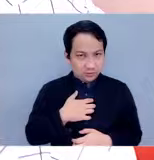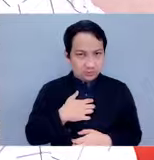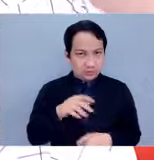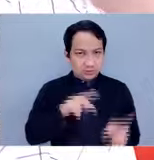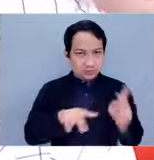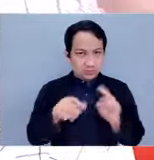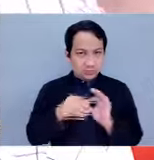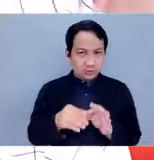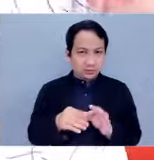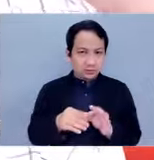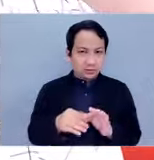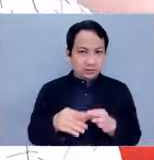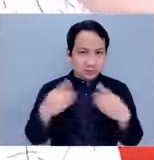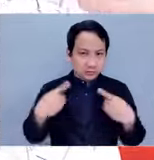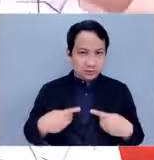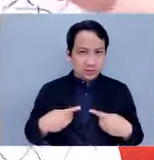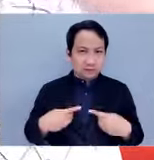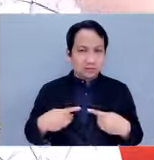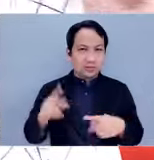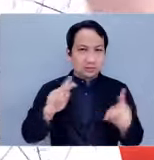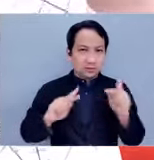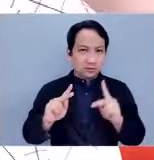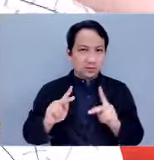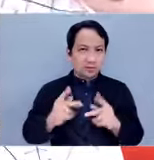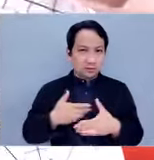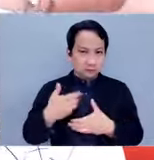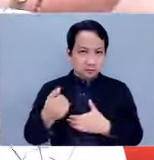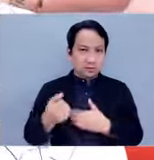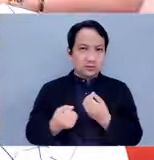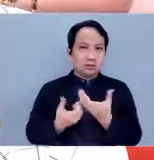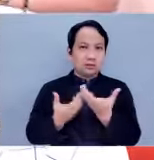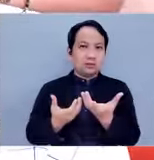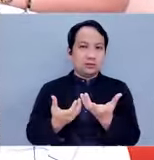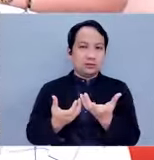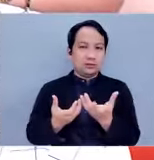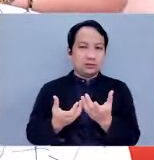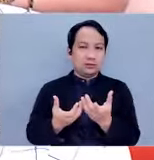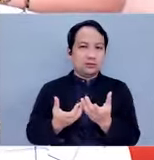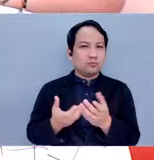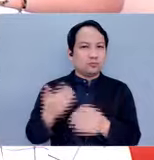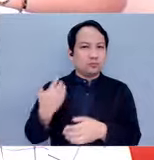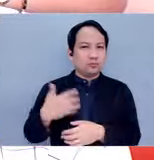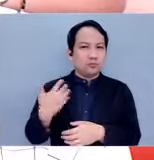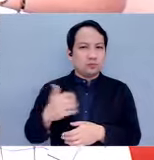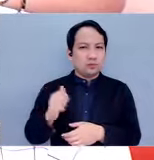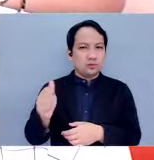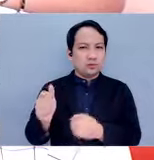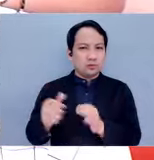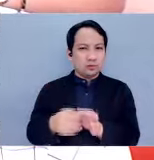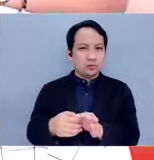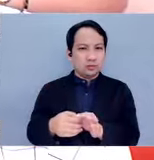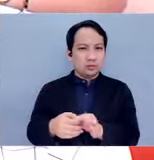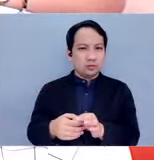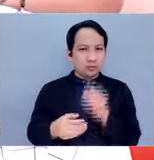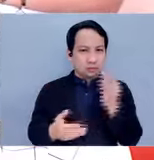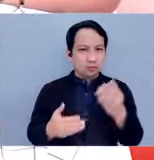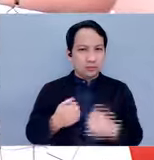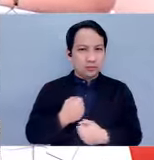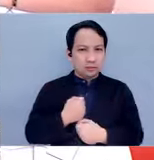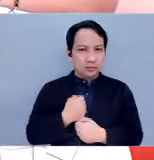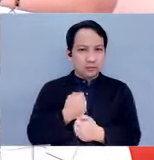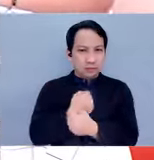kahit nakatodo costume, they're performing throughout, going to the grandstand. So sabi ko, grabe yung ano nila, no, yung pagmamahal nila, at